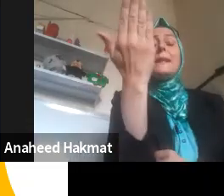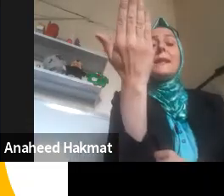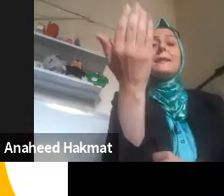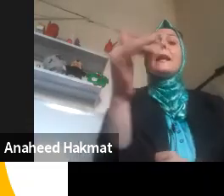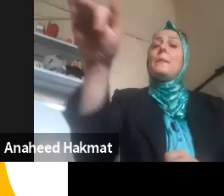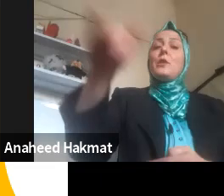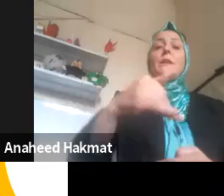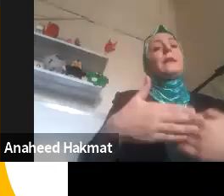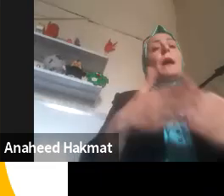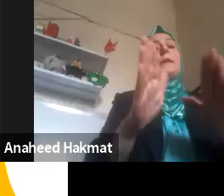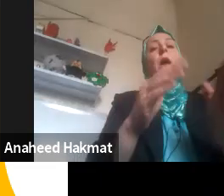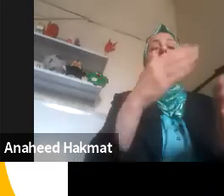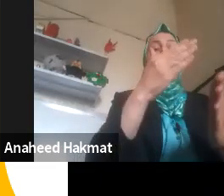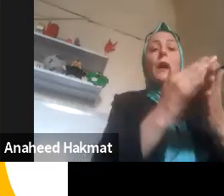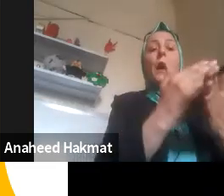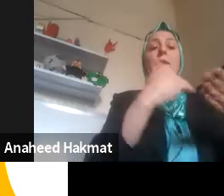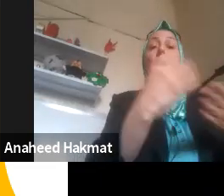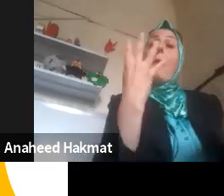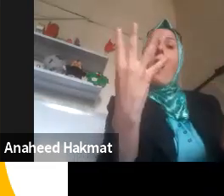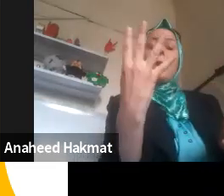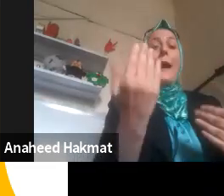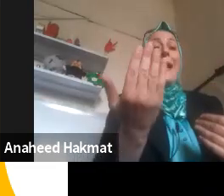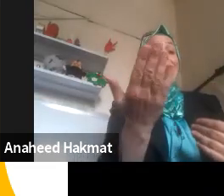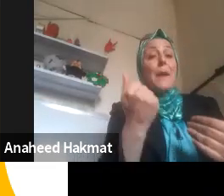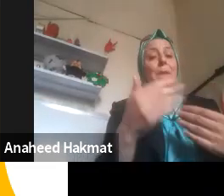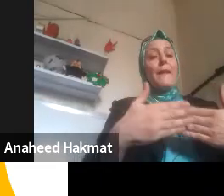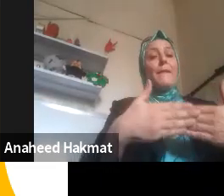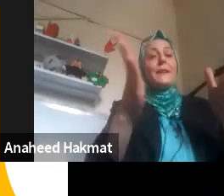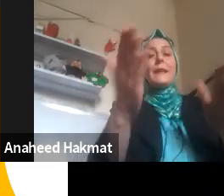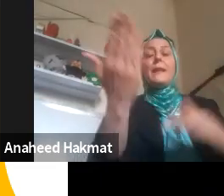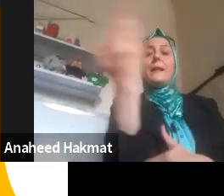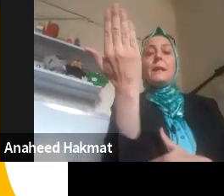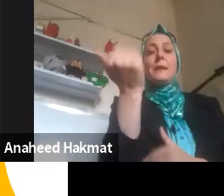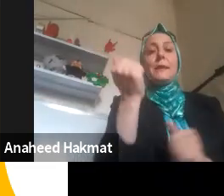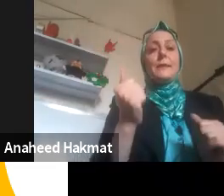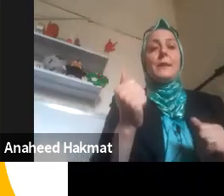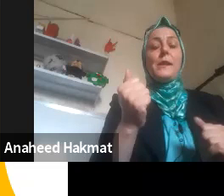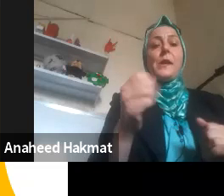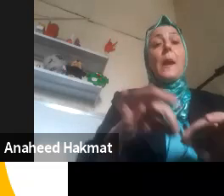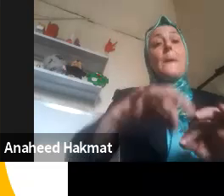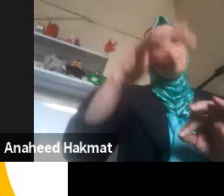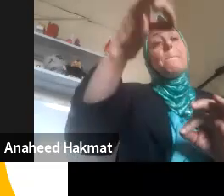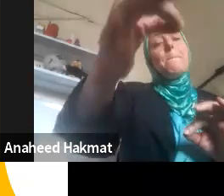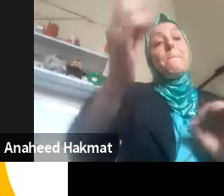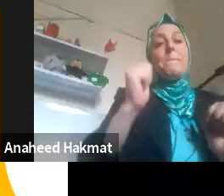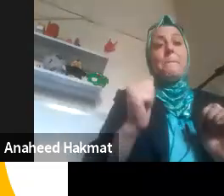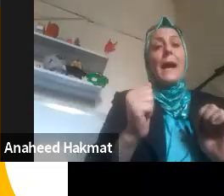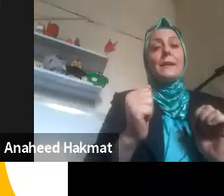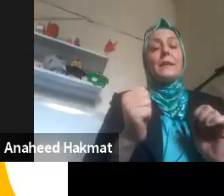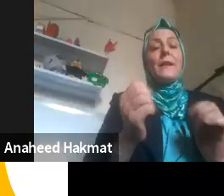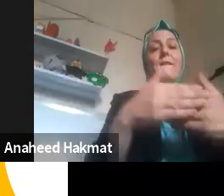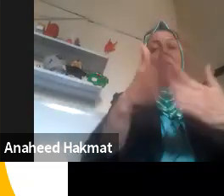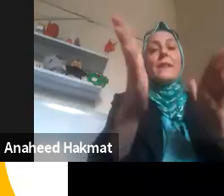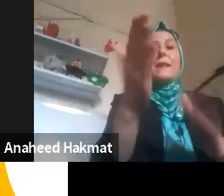ذكرناها. القضية كثير مهمة قبل إعادة فتح المدرسة. في مرحلة بعد إعادة فتح المدرسة في عنا عدد